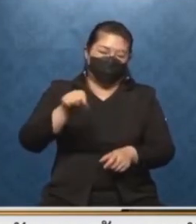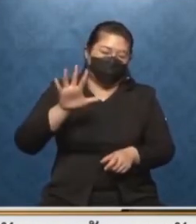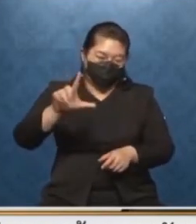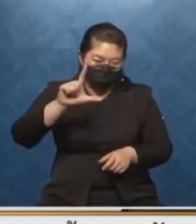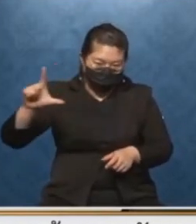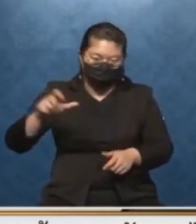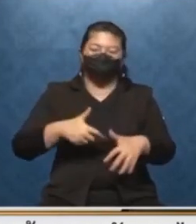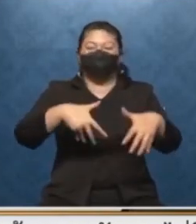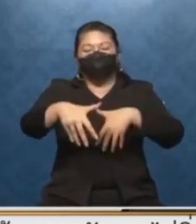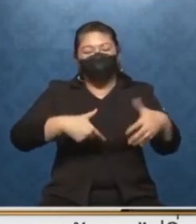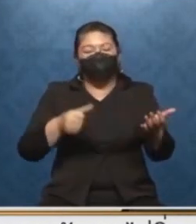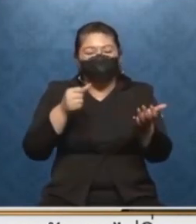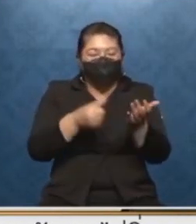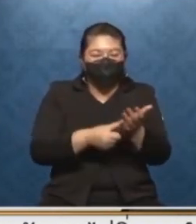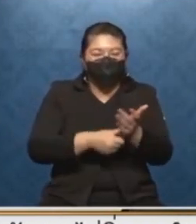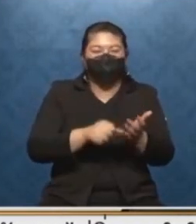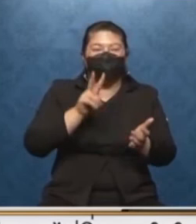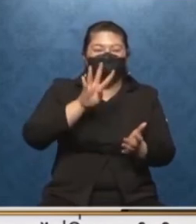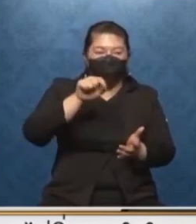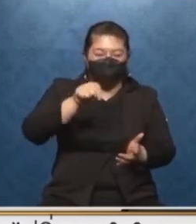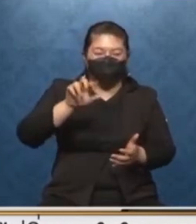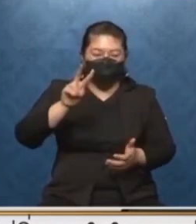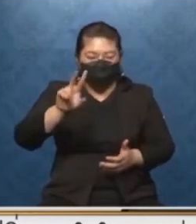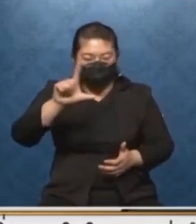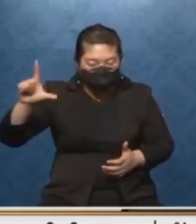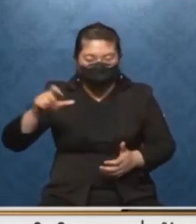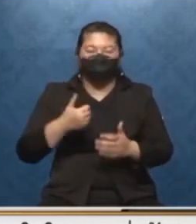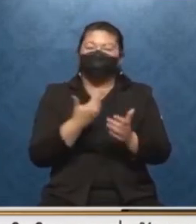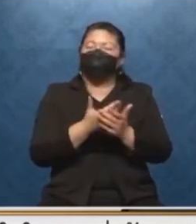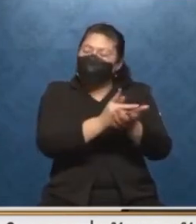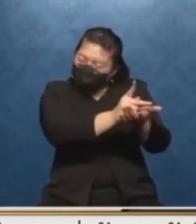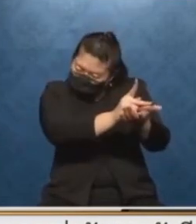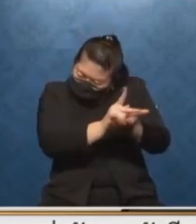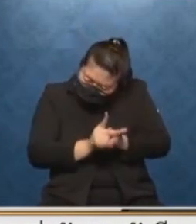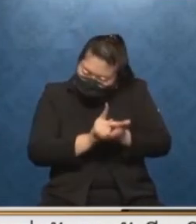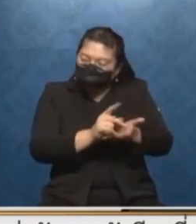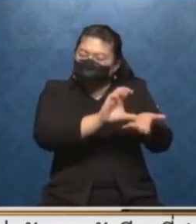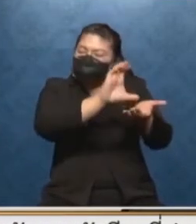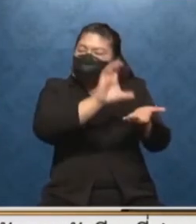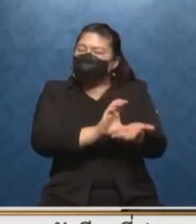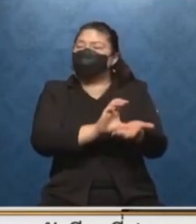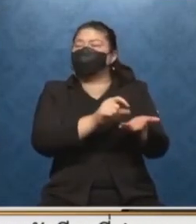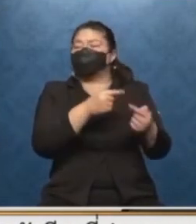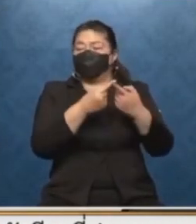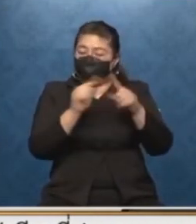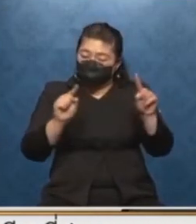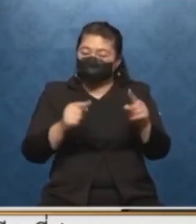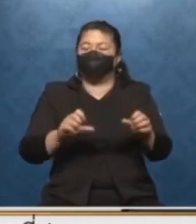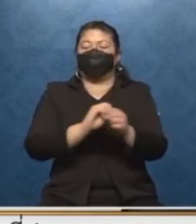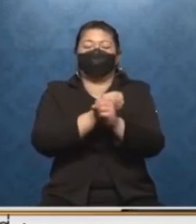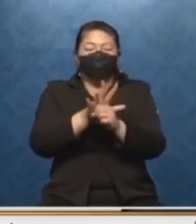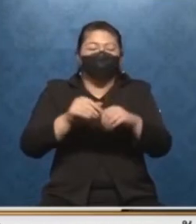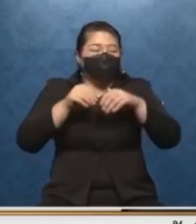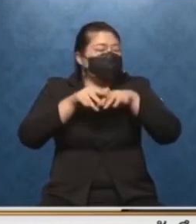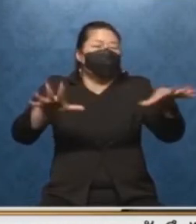ไม่รวมี่ประชาชนอ 14.02 LHSกู้เงินไปขนาดนี้ยัไม่มวเวลาว่า จะสามารถควบคณสถานการณโวิ